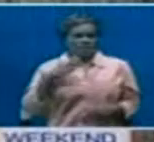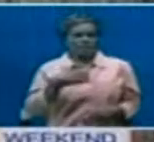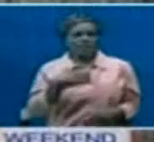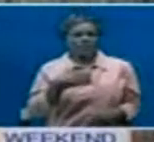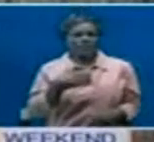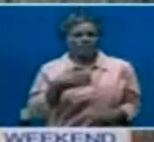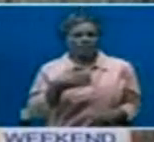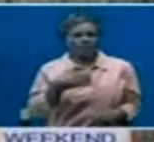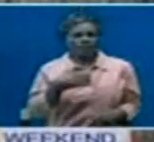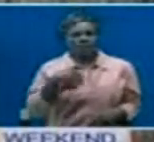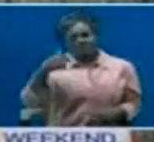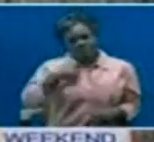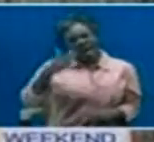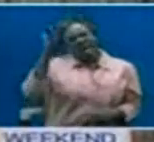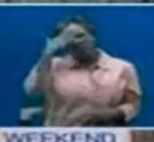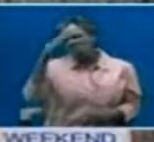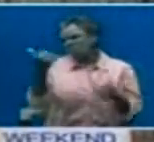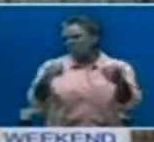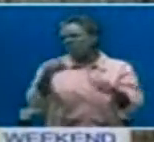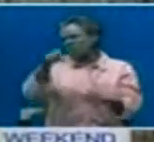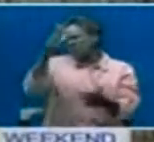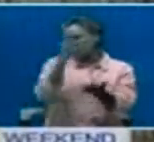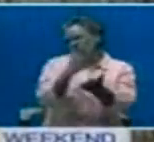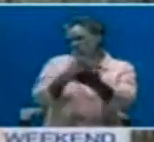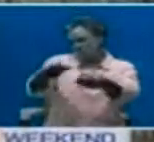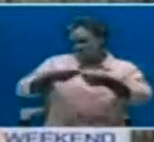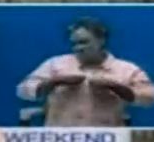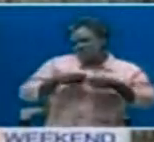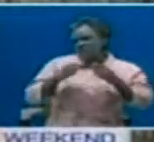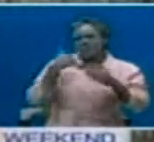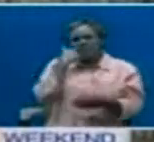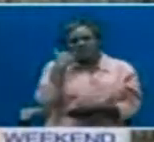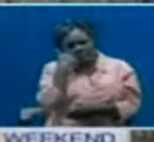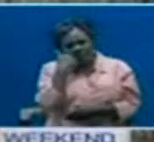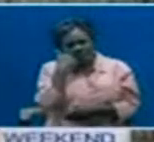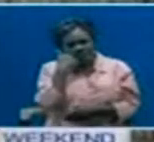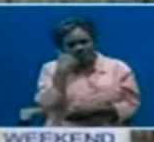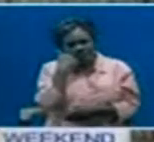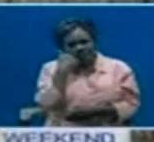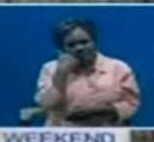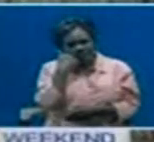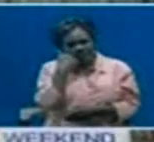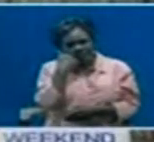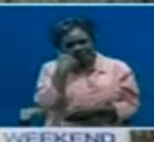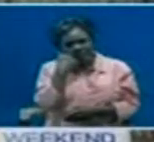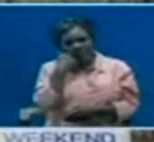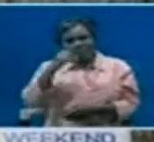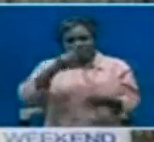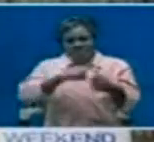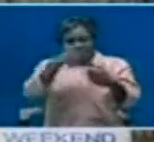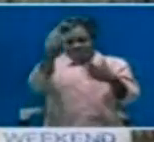Sasa, abu ndo sijajua kabisa kama ni yeye ndo ameleta ama ni mimi. Sababu tumepata siku mbili. Alafu